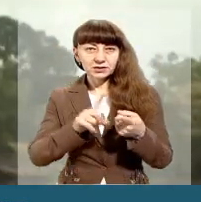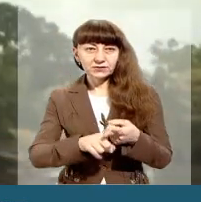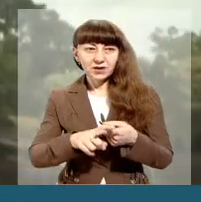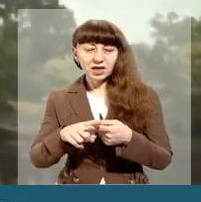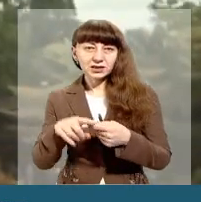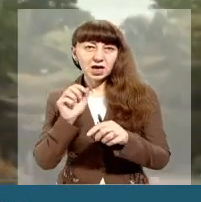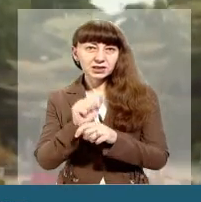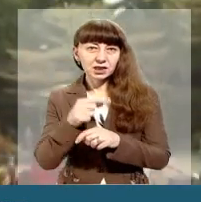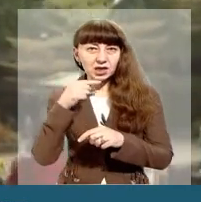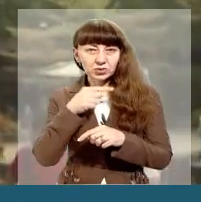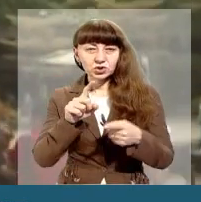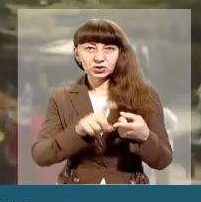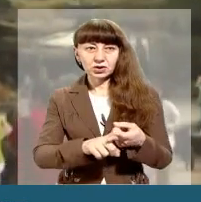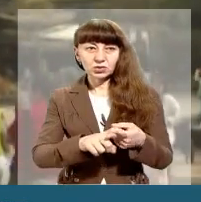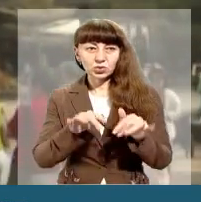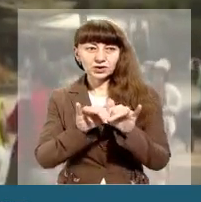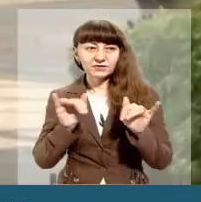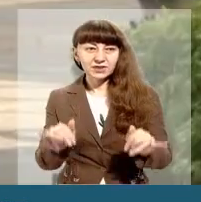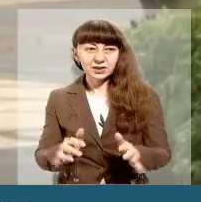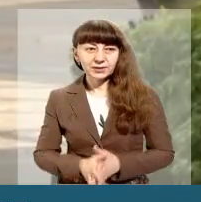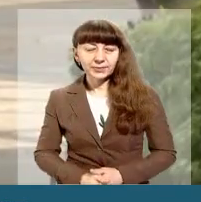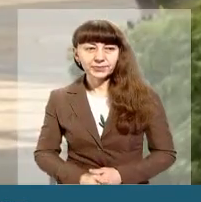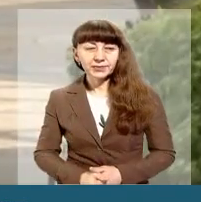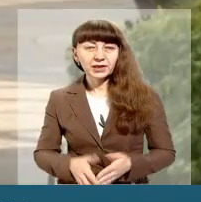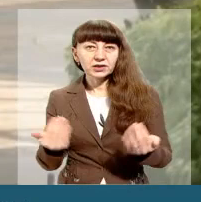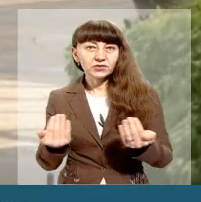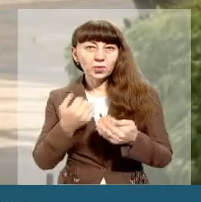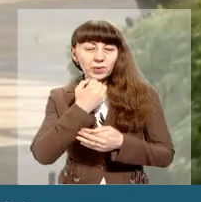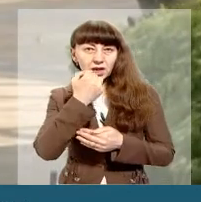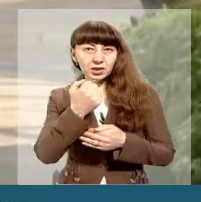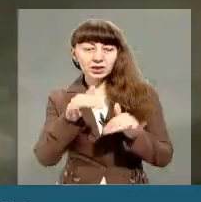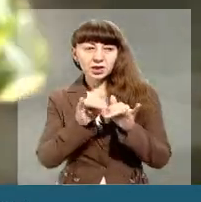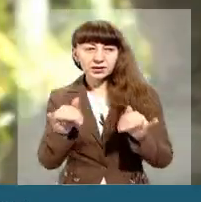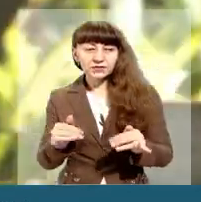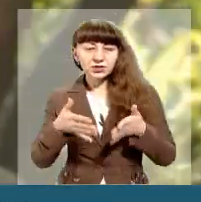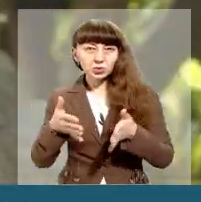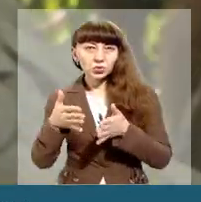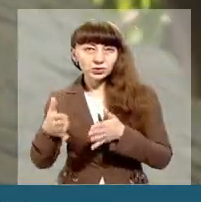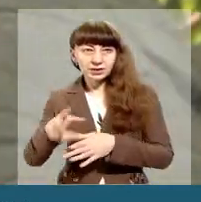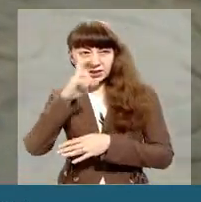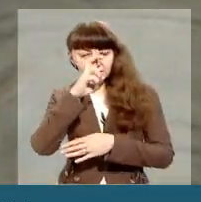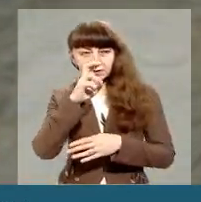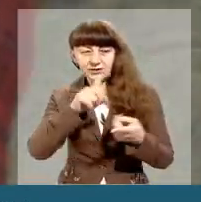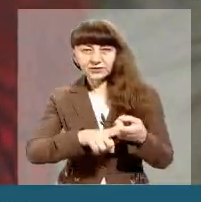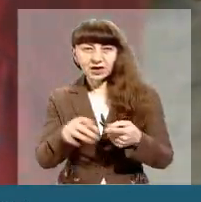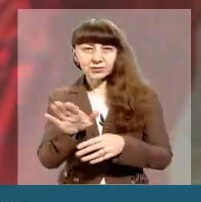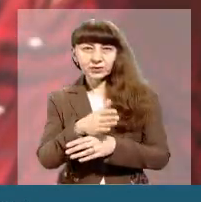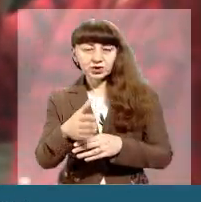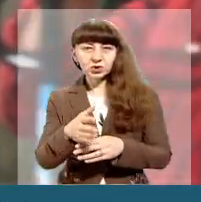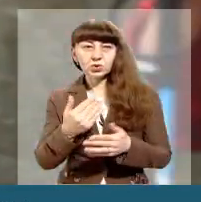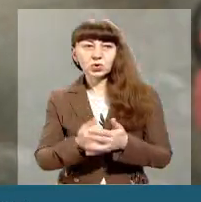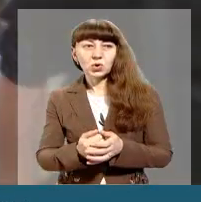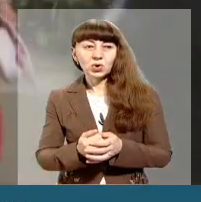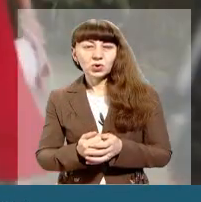сдерживали экономическое взаимодействие. Сегодня, благодаря глобализации и развитию инфраструктуры, страны взаимосвязаны между собой как